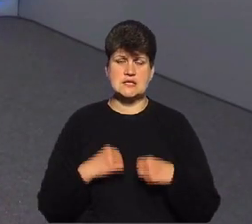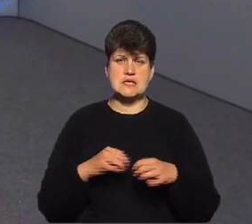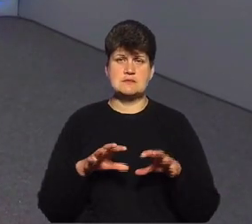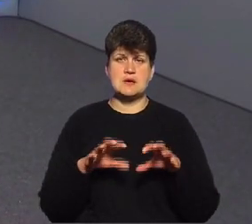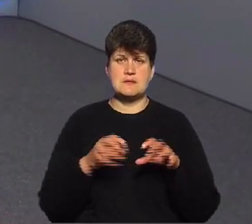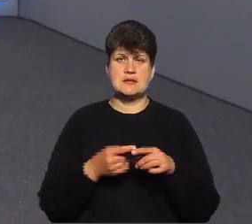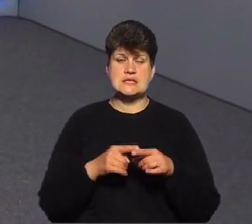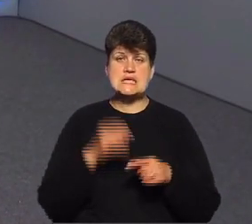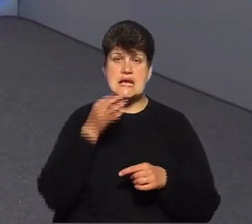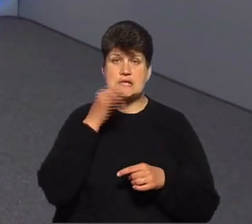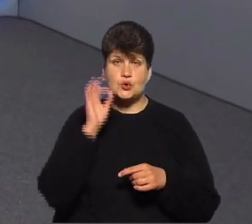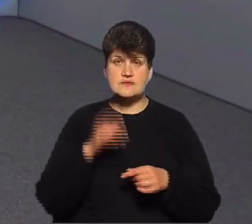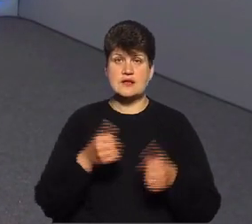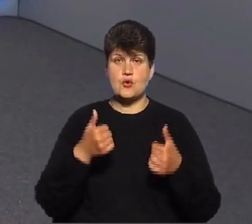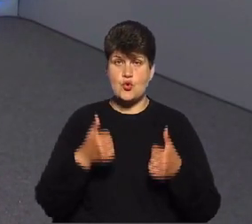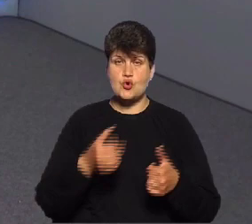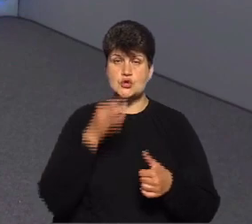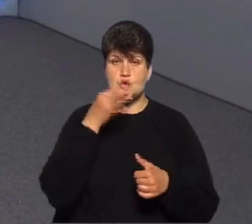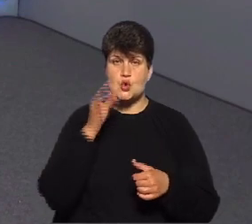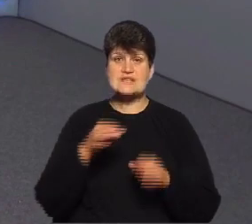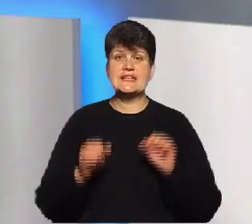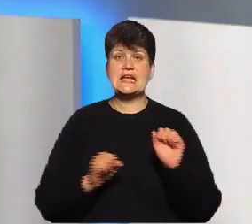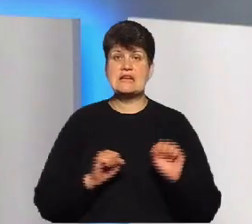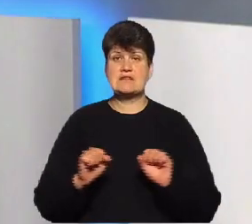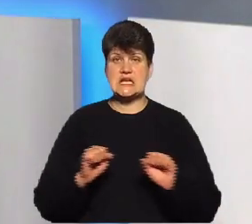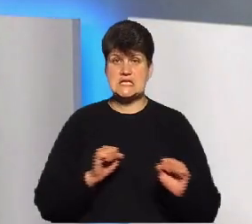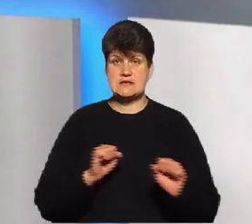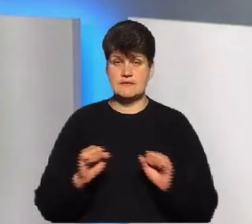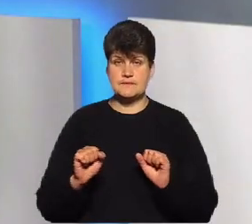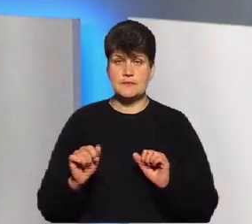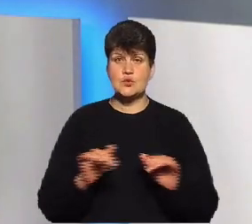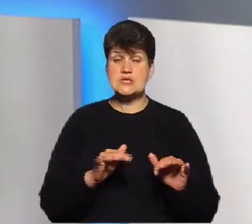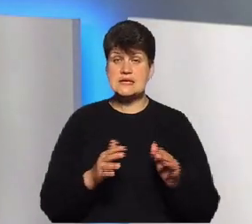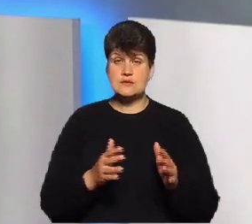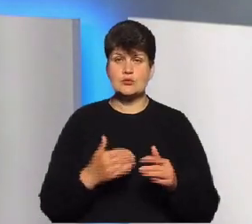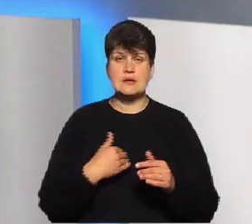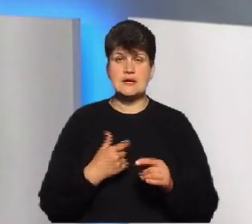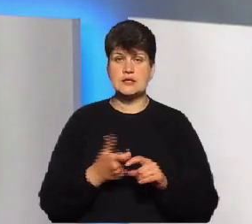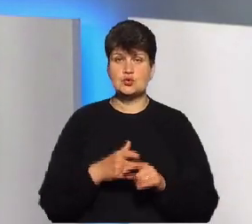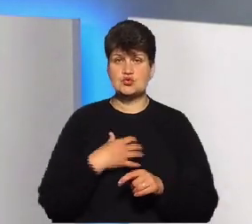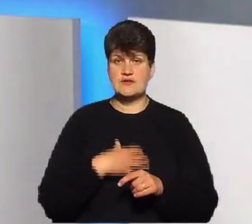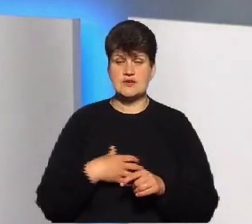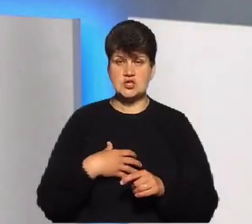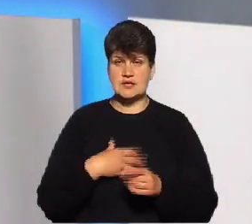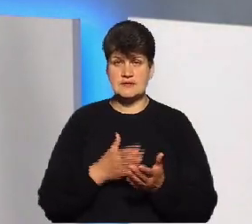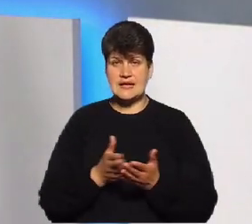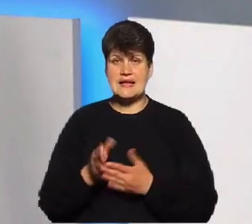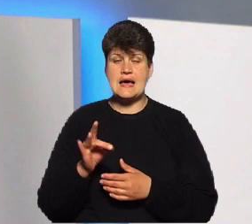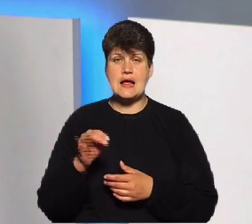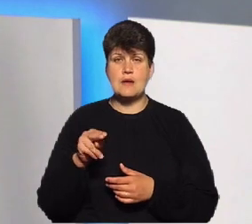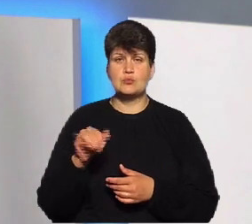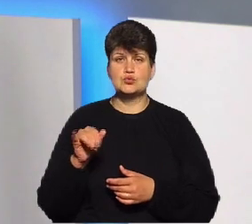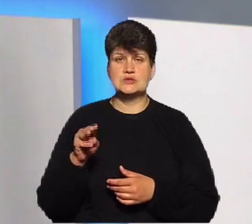як хороший досвід керівництва процесами. Тому для мене дуже важливий аспект – це репутація і дуже важливий аспект як